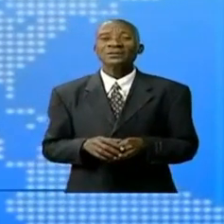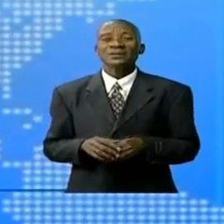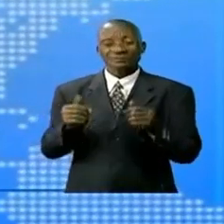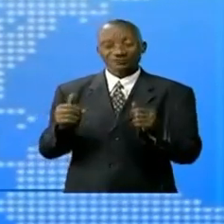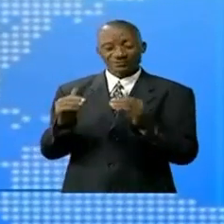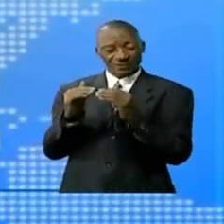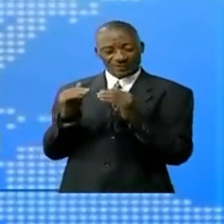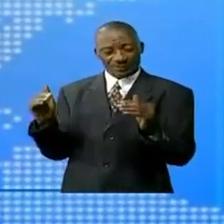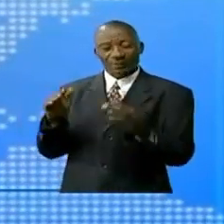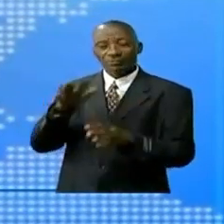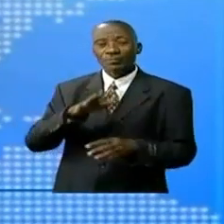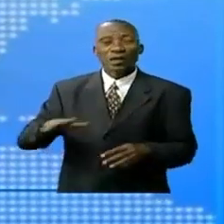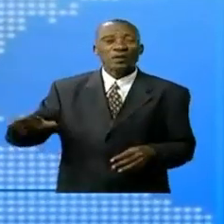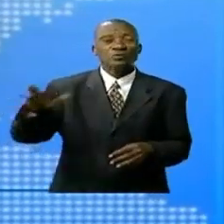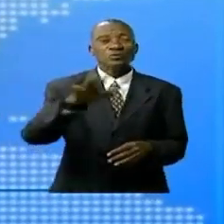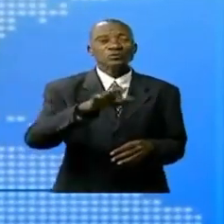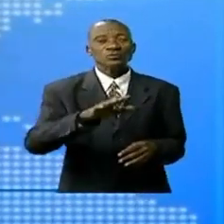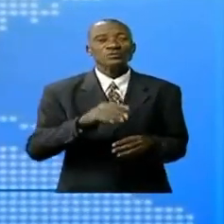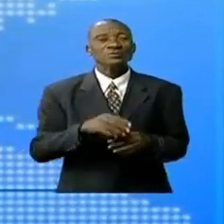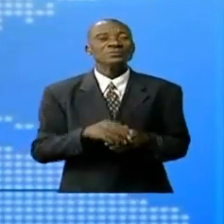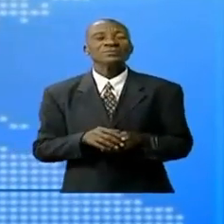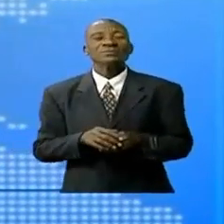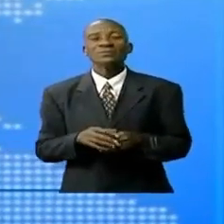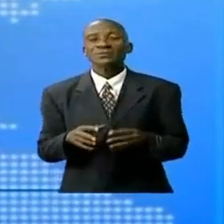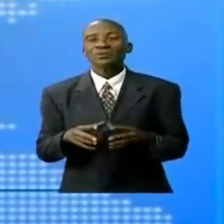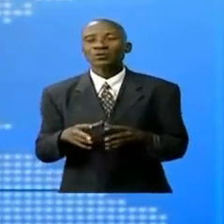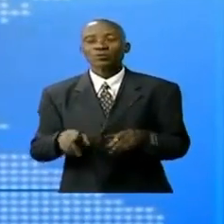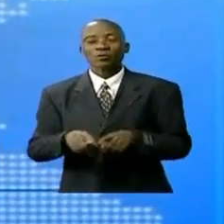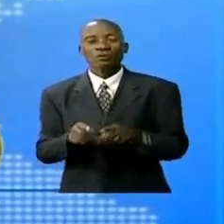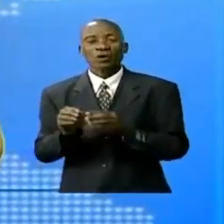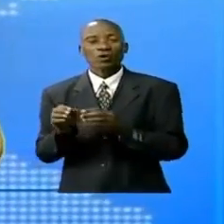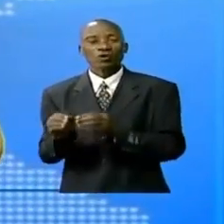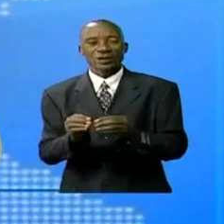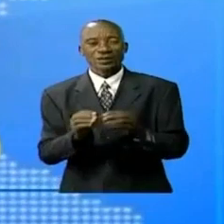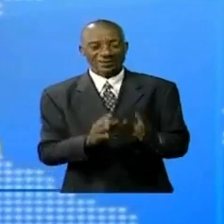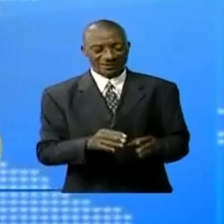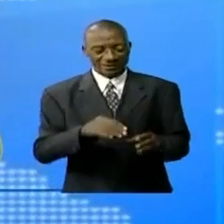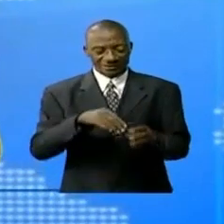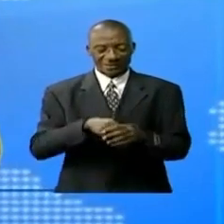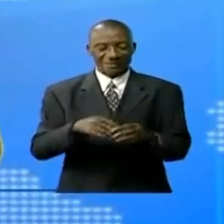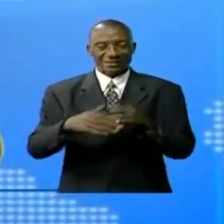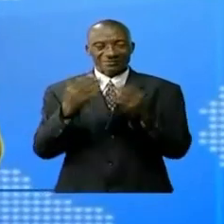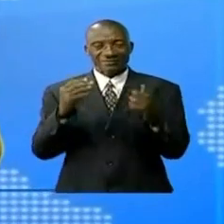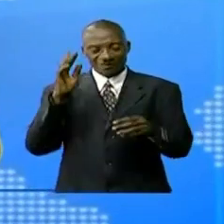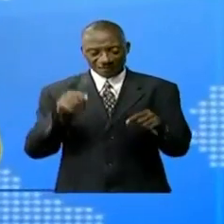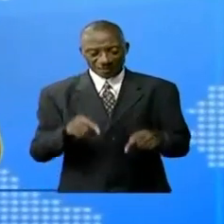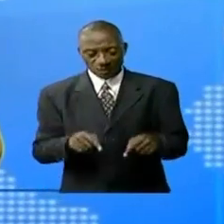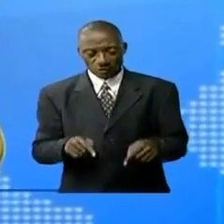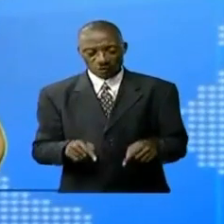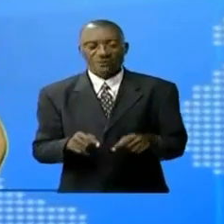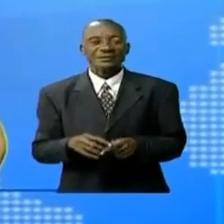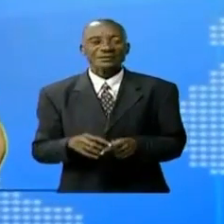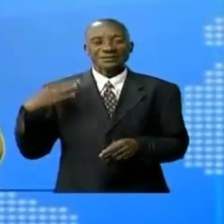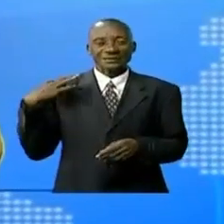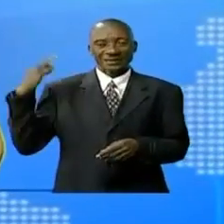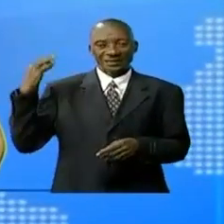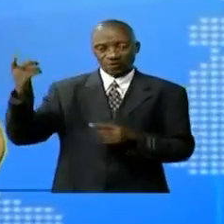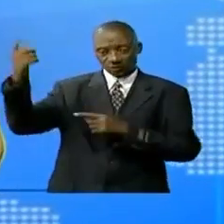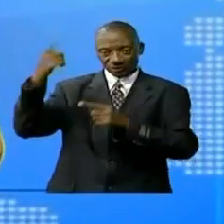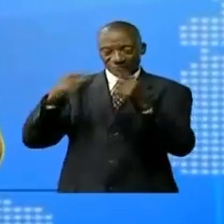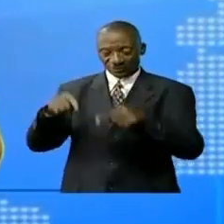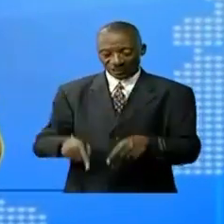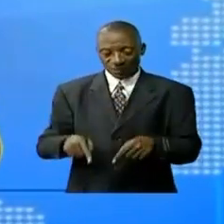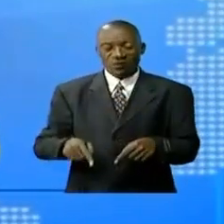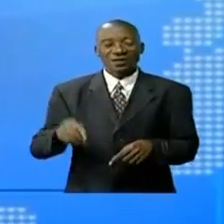diversité, souhait des organisateurs du Festival des musiques urbaines. La délégation de cette organisation en séjour à Kinshasa a échangé